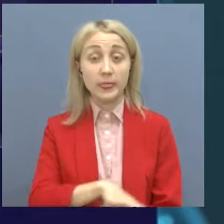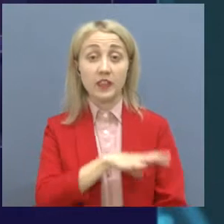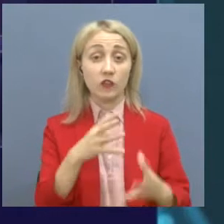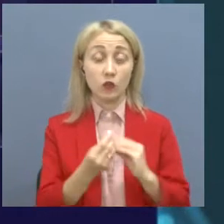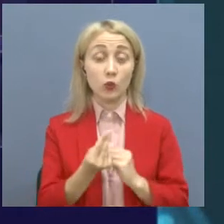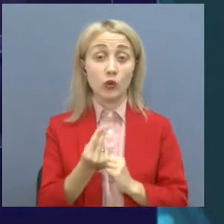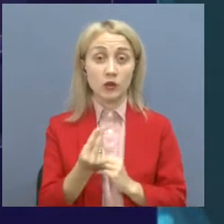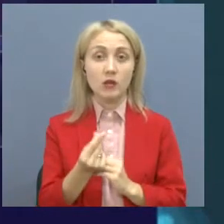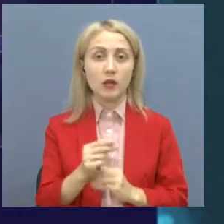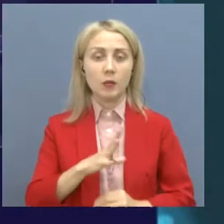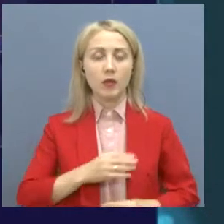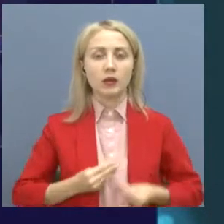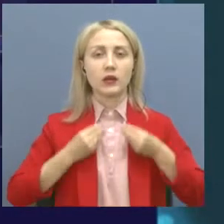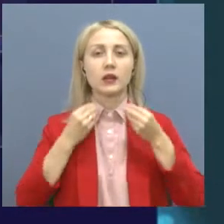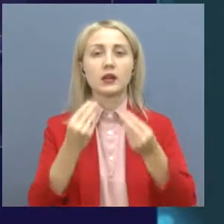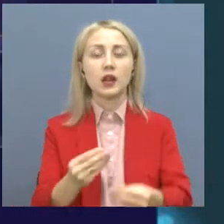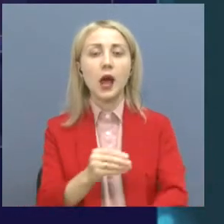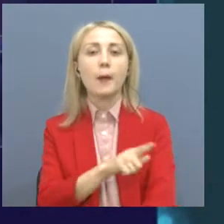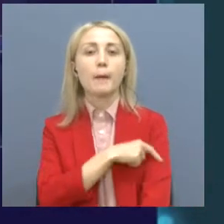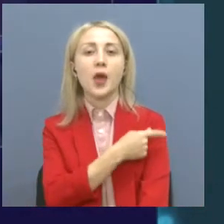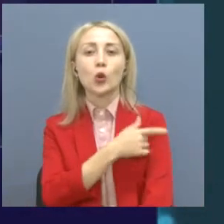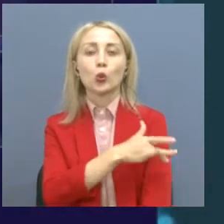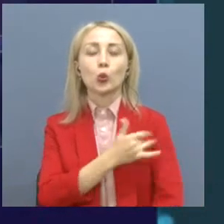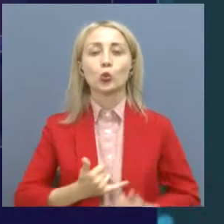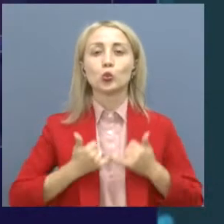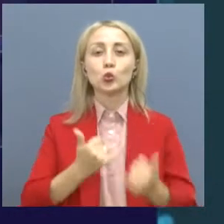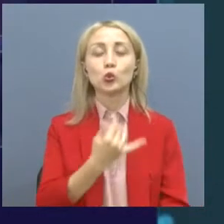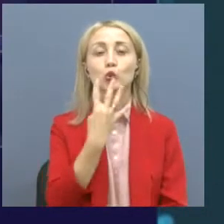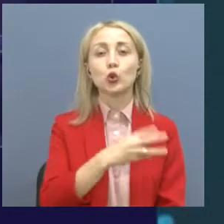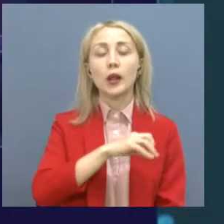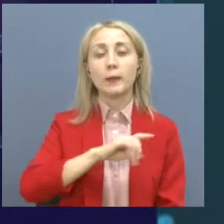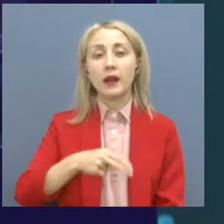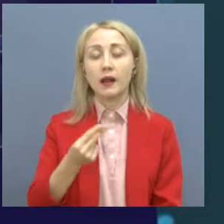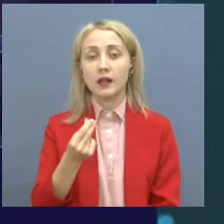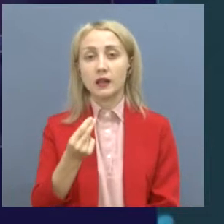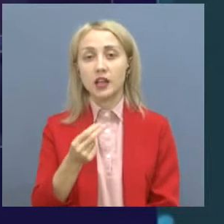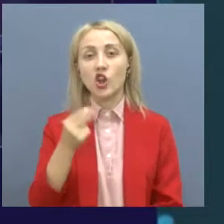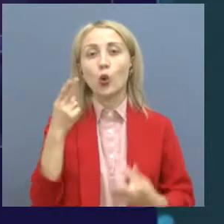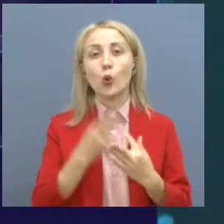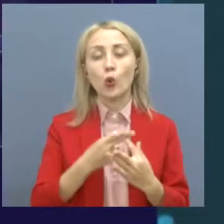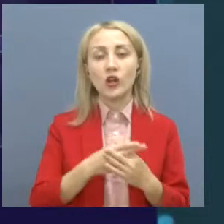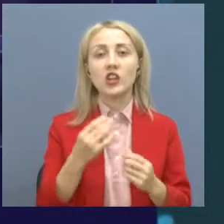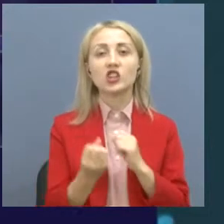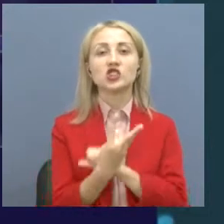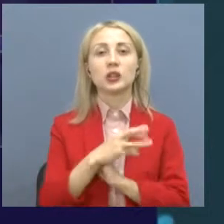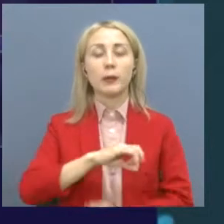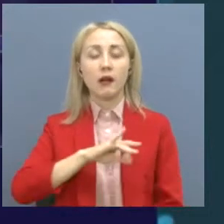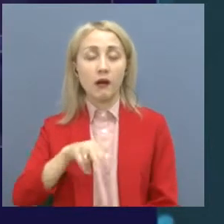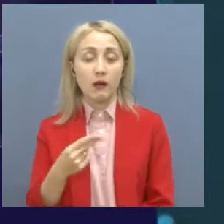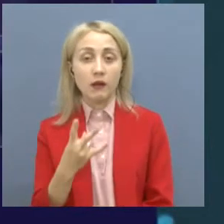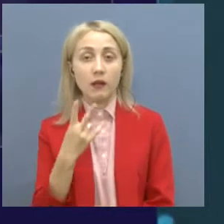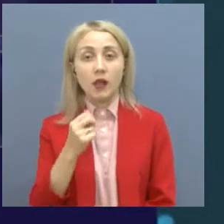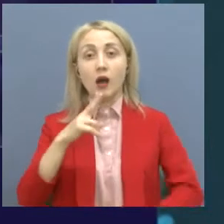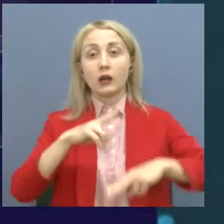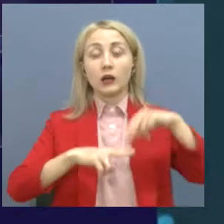медициналық қызмет көрсетуге бөлінген. Мамандарды ынталандыруға 40 миллиард, инфекция жұқтырғандар емдейтін кешендерді салуға 14 миллиардтан